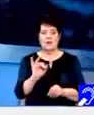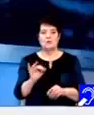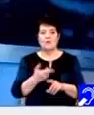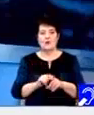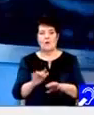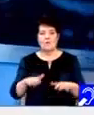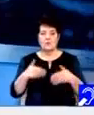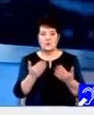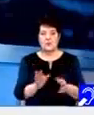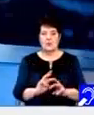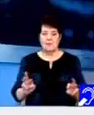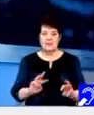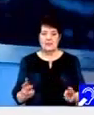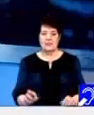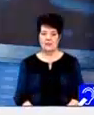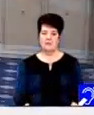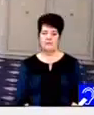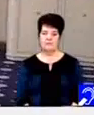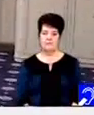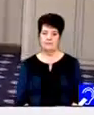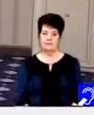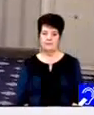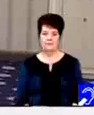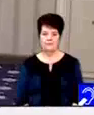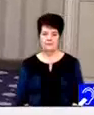prezentată colectivului de la minister.